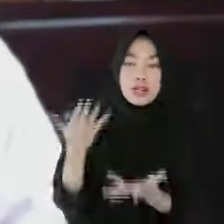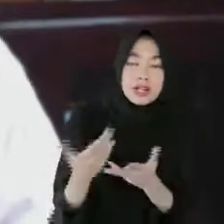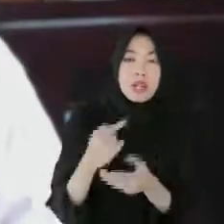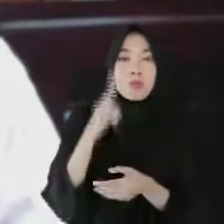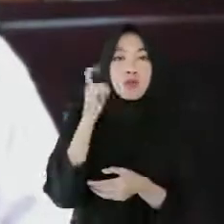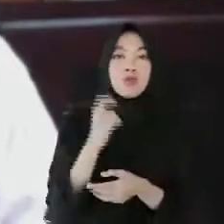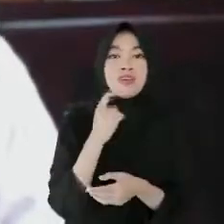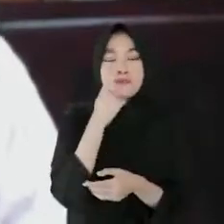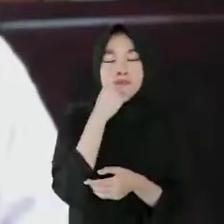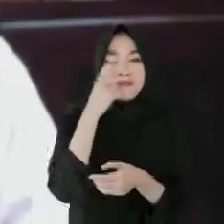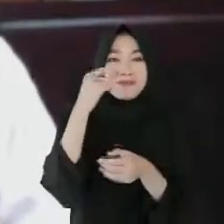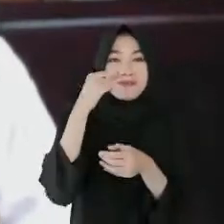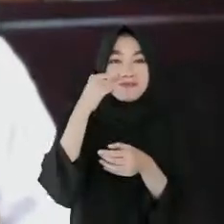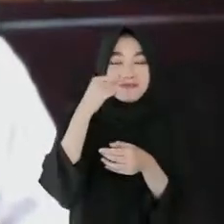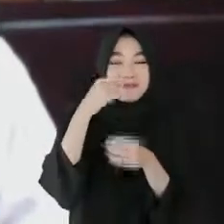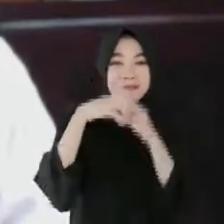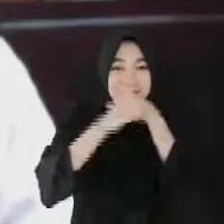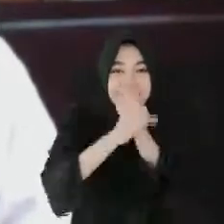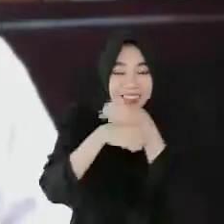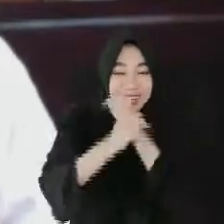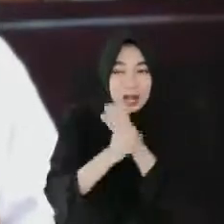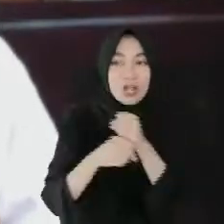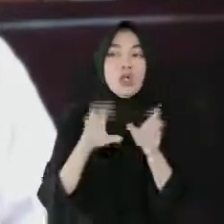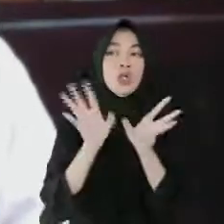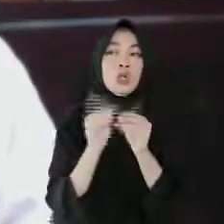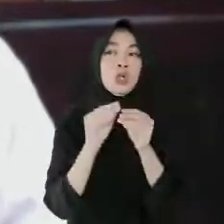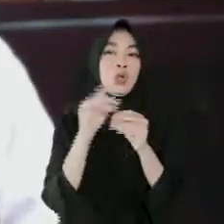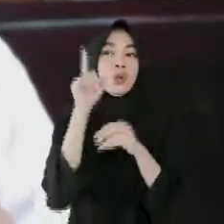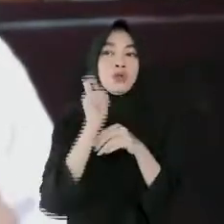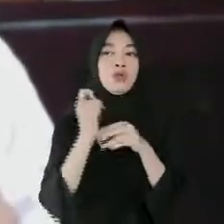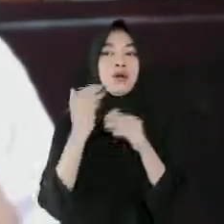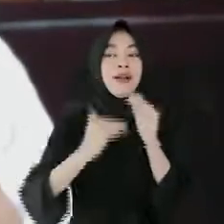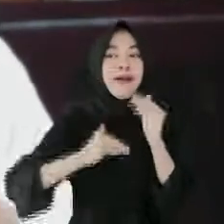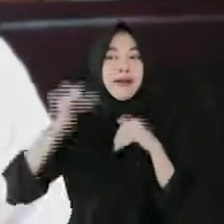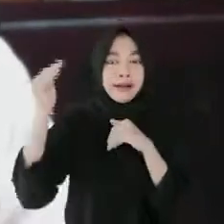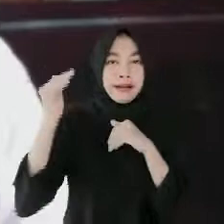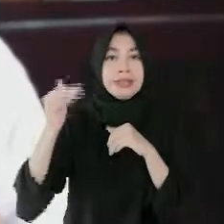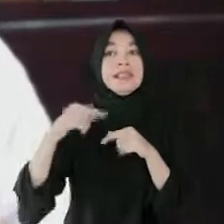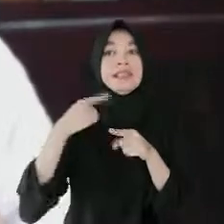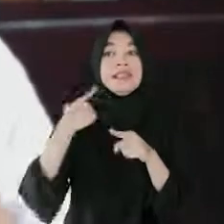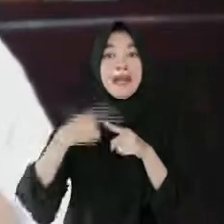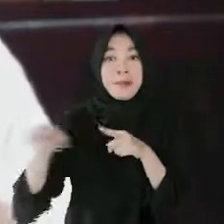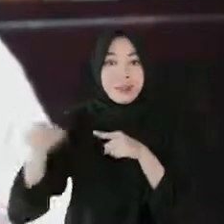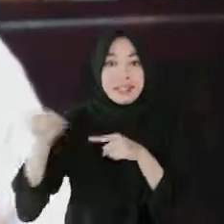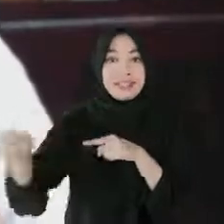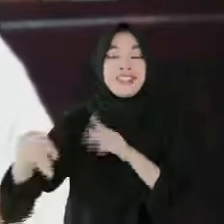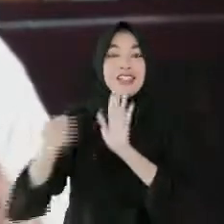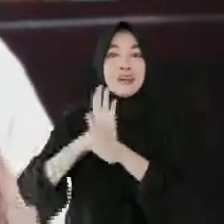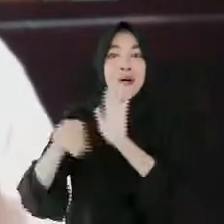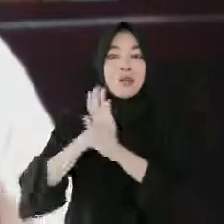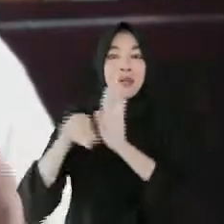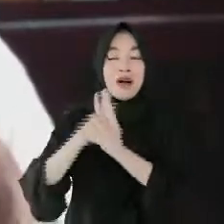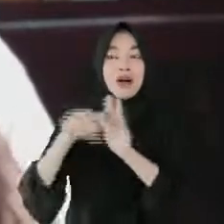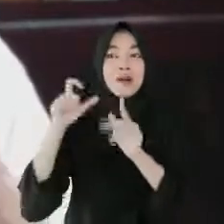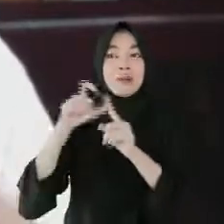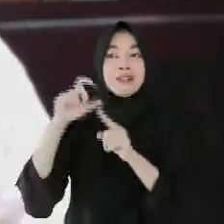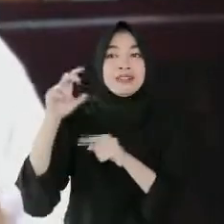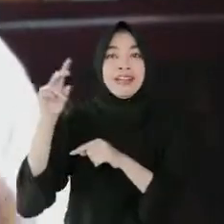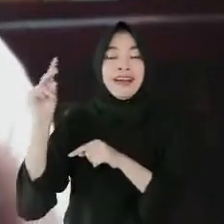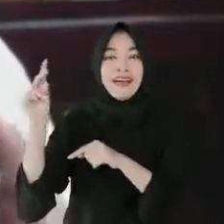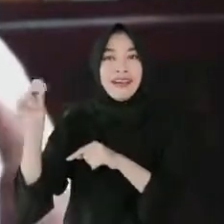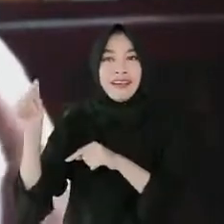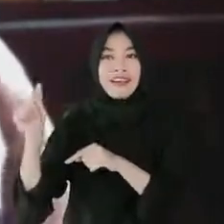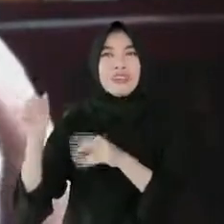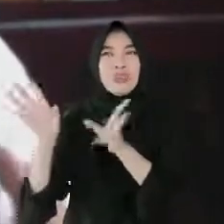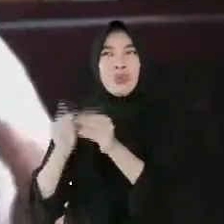untuk BCR ini kan di sana Rejo mlah er ketersediaannya masih kurang tapi kami dapat komitmen